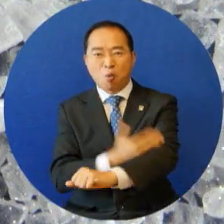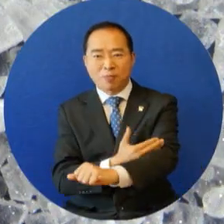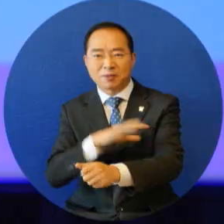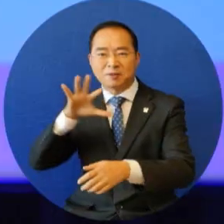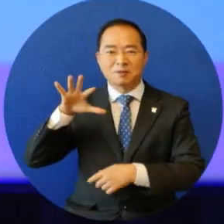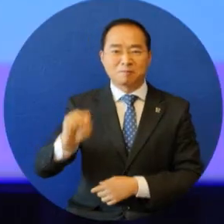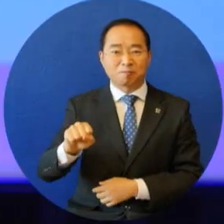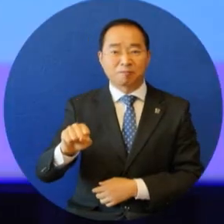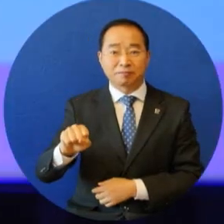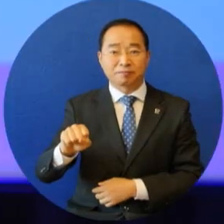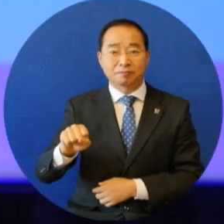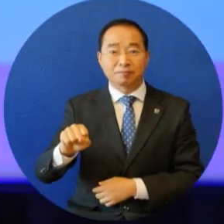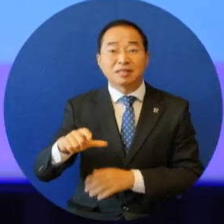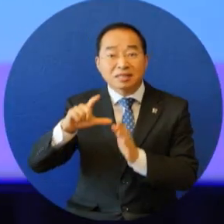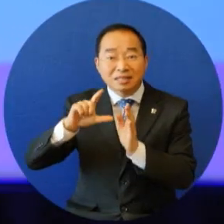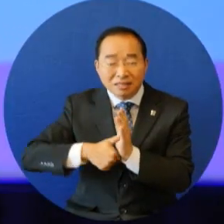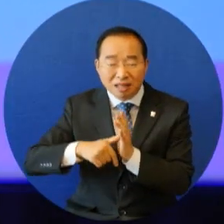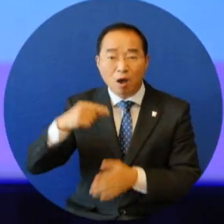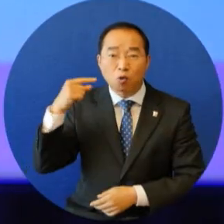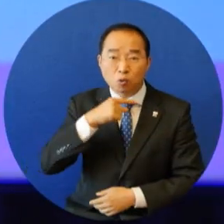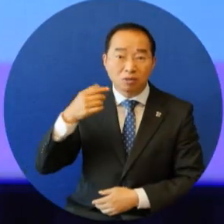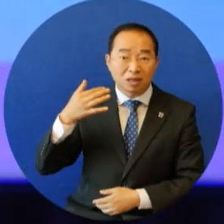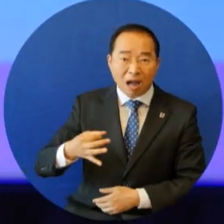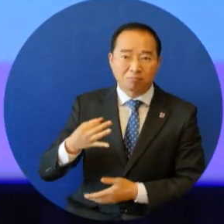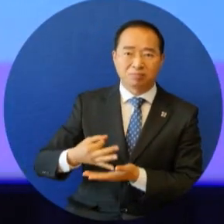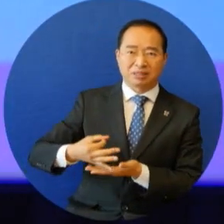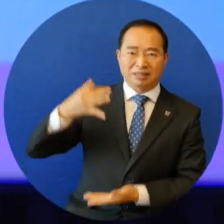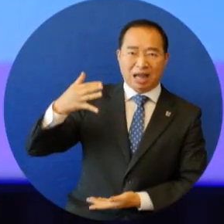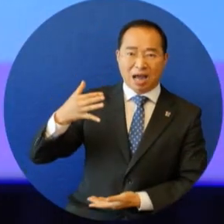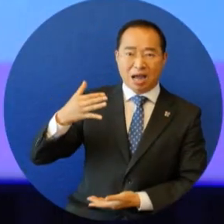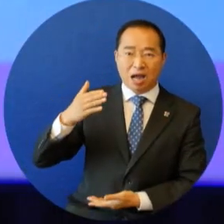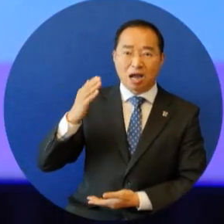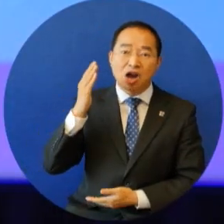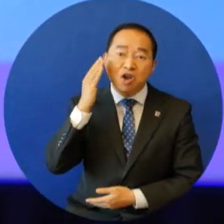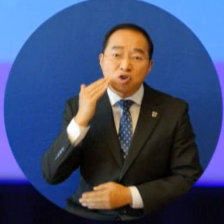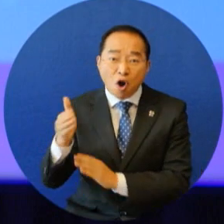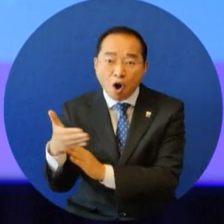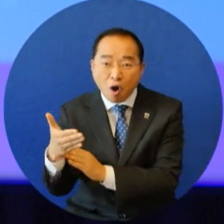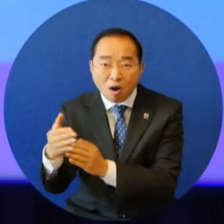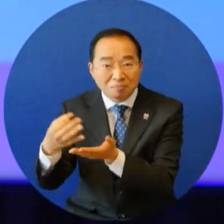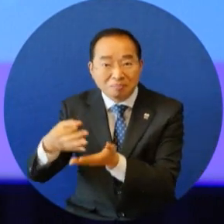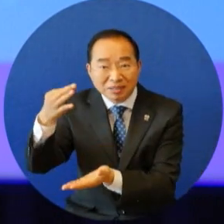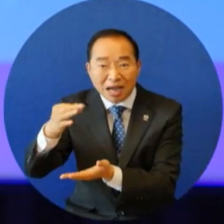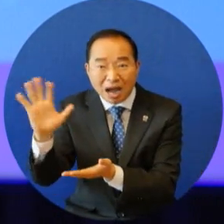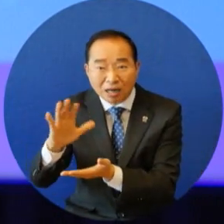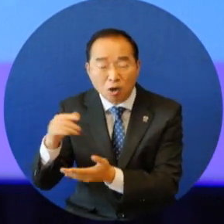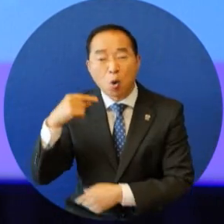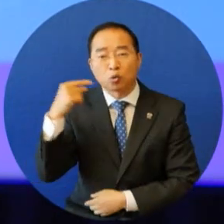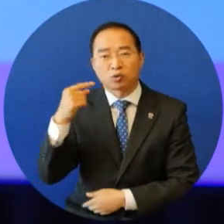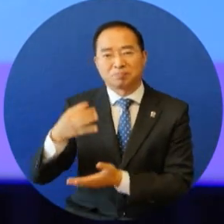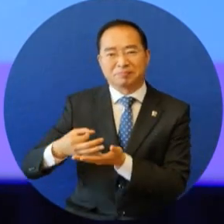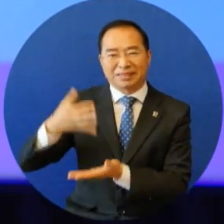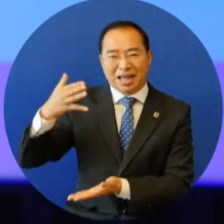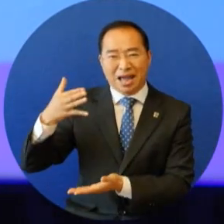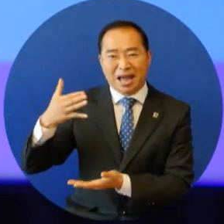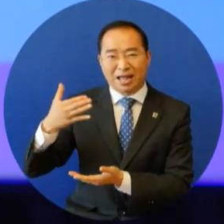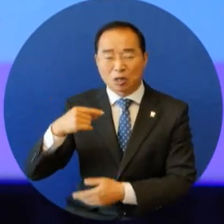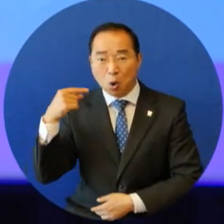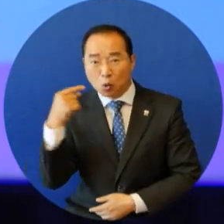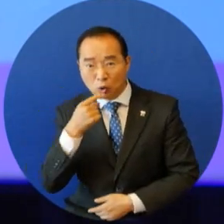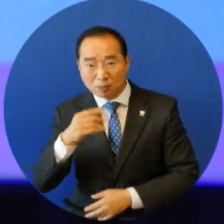됩니다. 그 당시는 소금 가격이 굉장히 비쌌어요. 그러니까 청어가 비싼 게 아니라 소금이 비싸기 때문에 소금